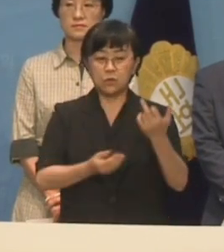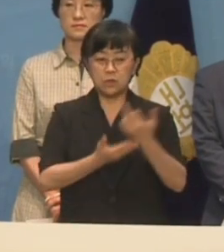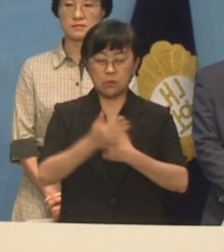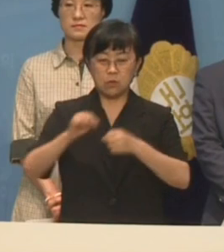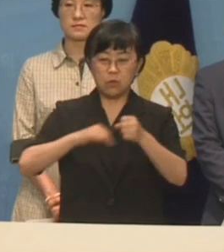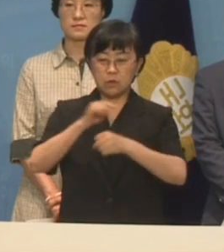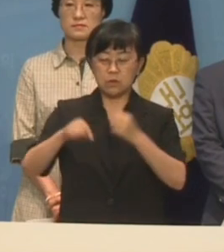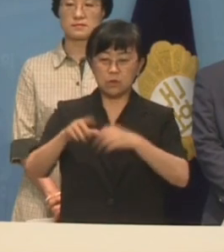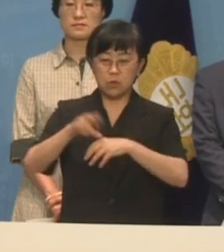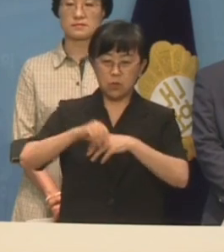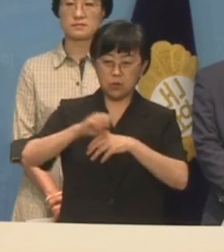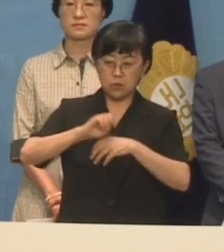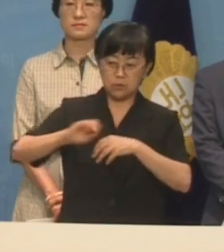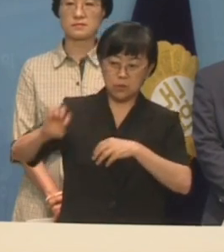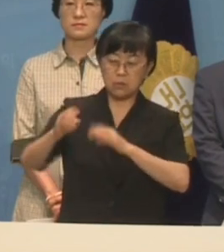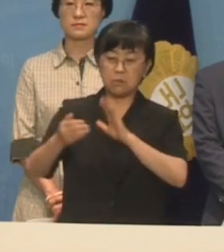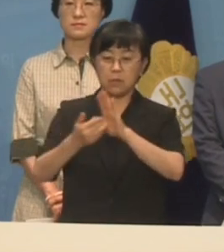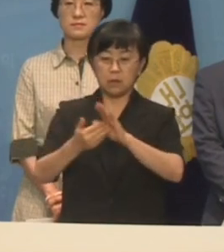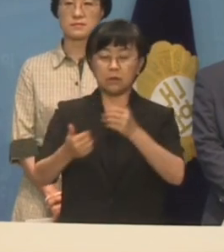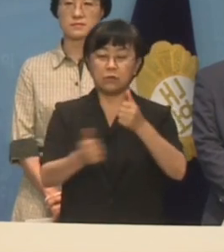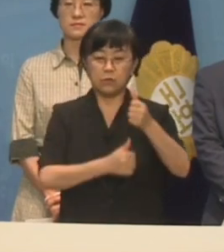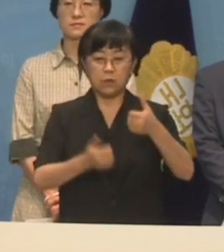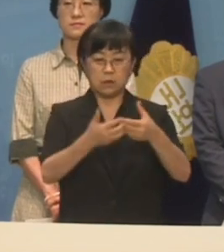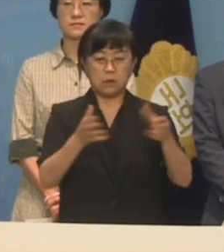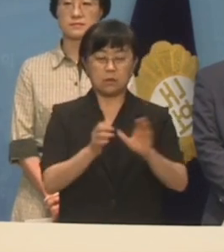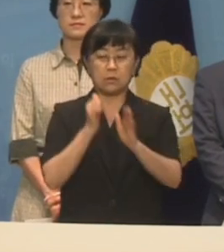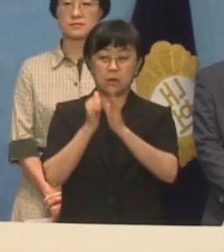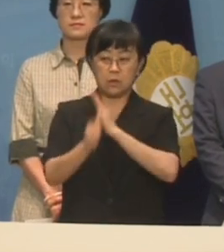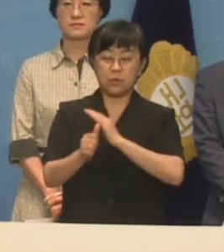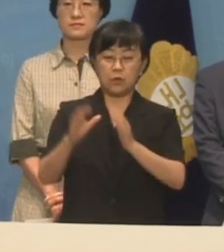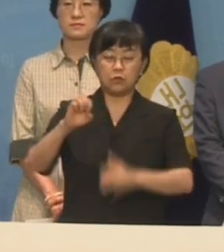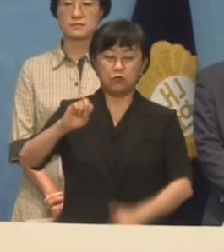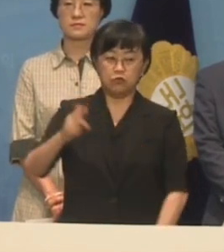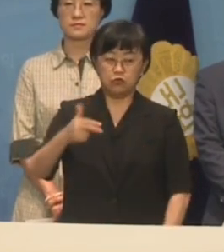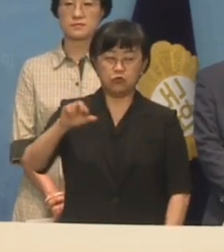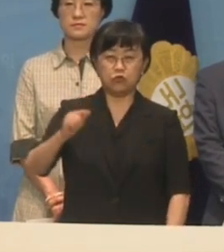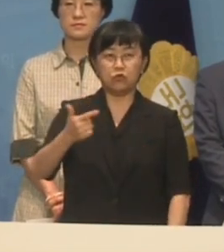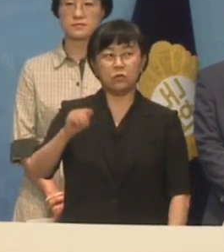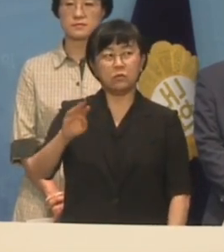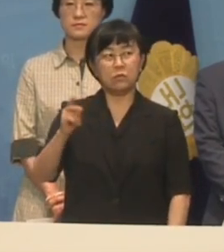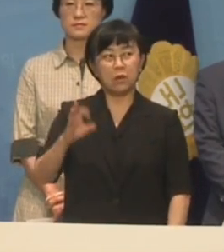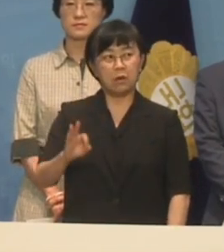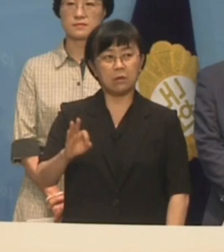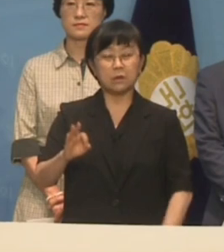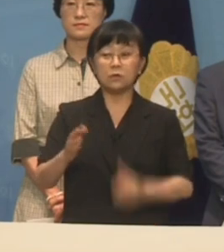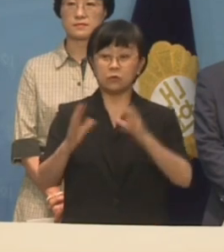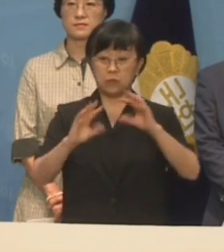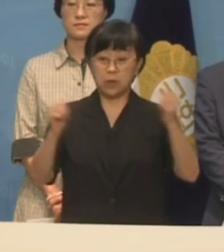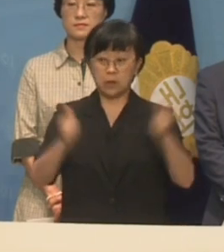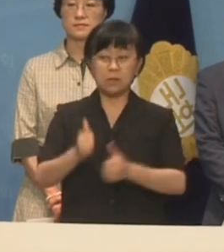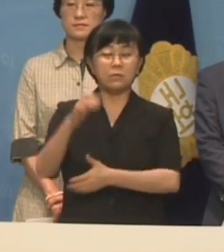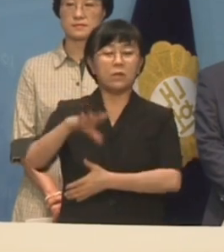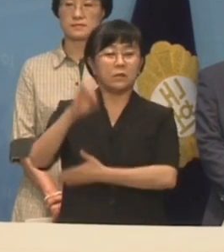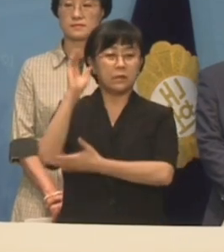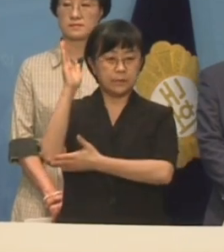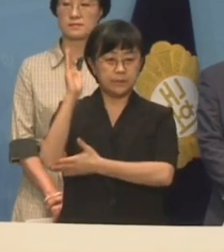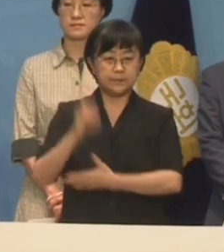원전 오염수 해양투기 저지 대책위원회를 대표해서 윤준병 의원님 한 말씀 먼저 듣도록 하겠습니다.